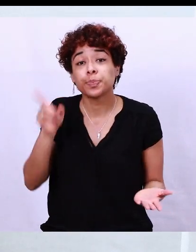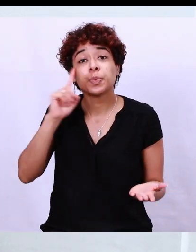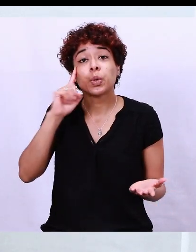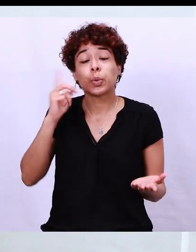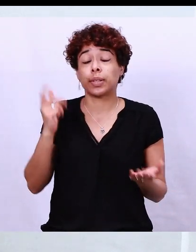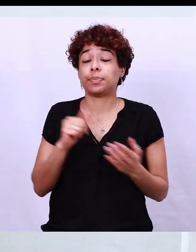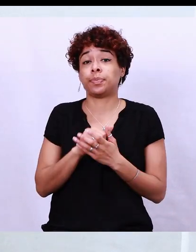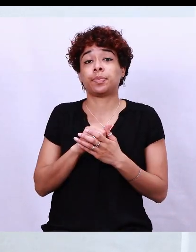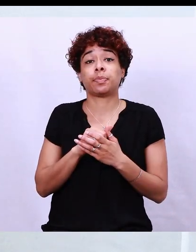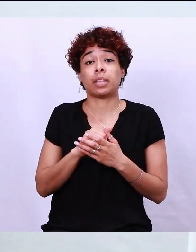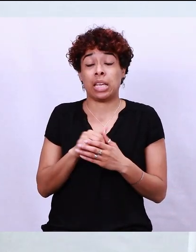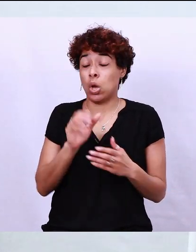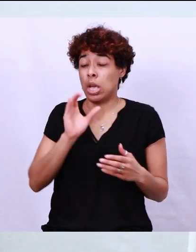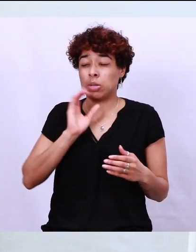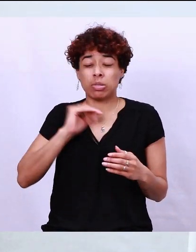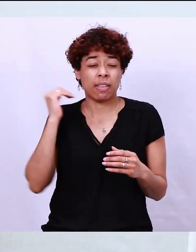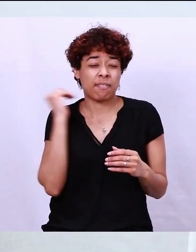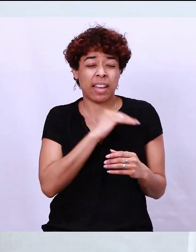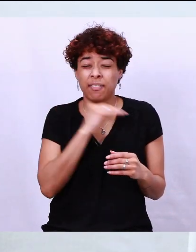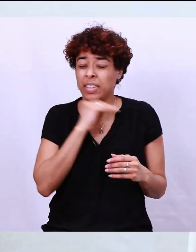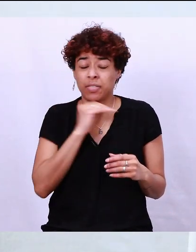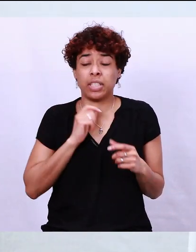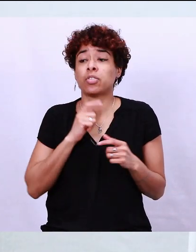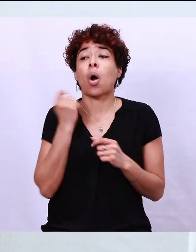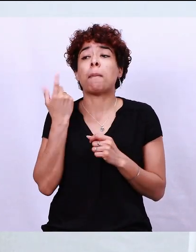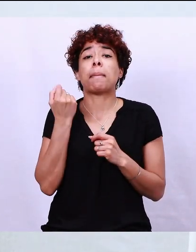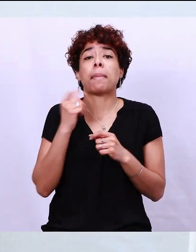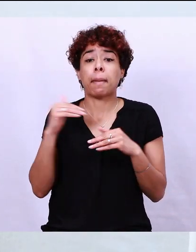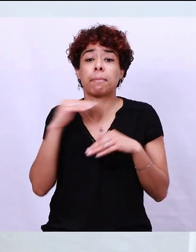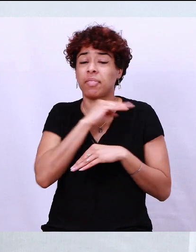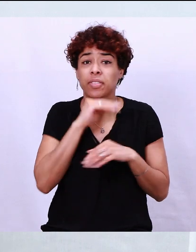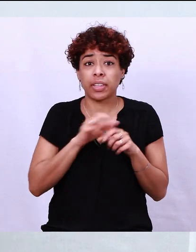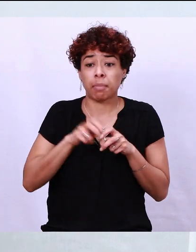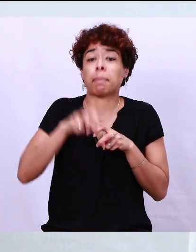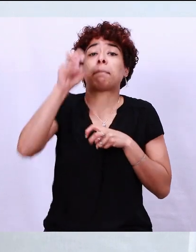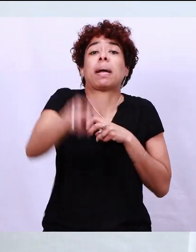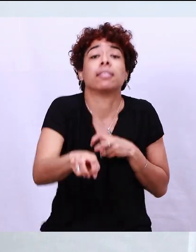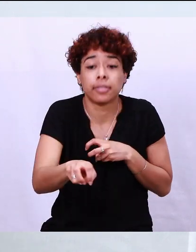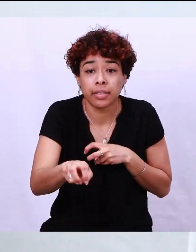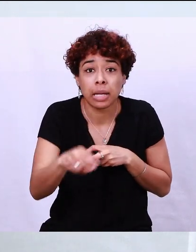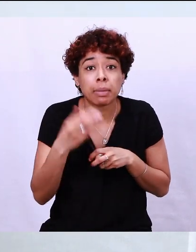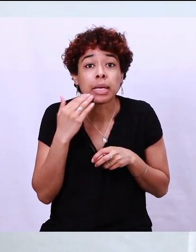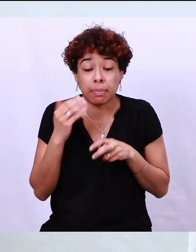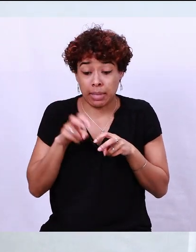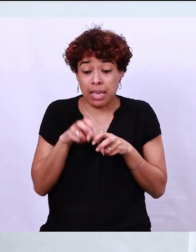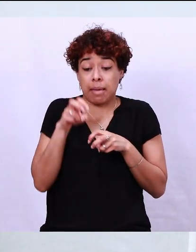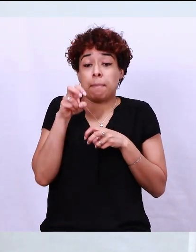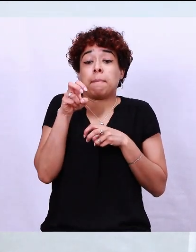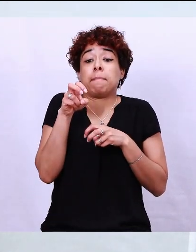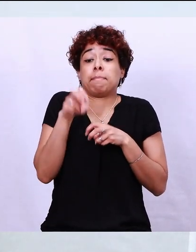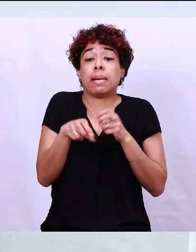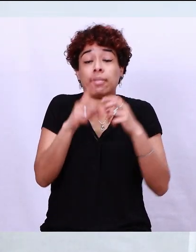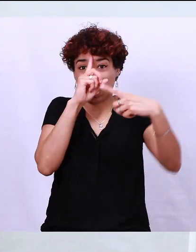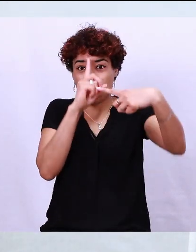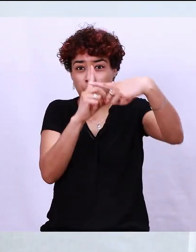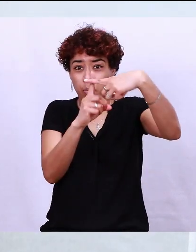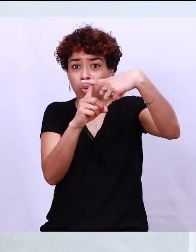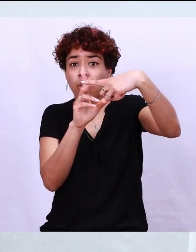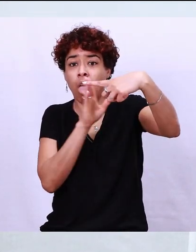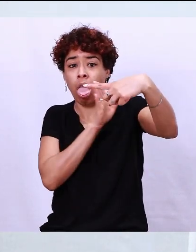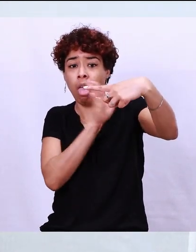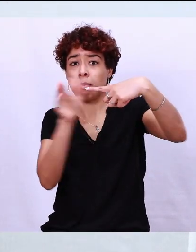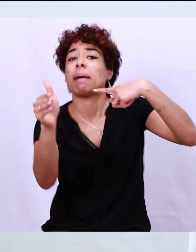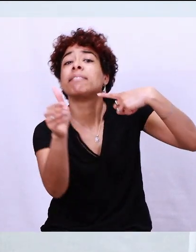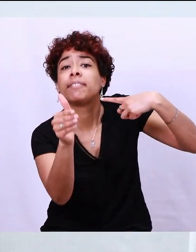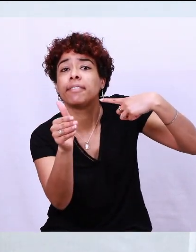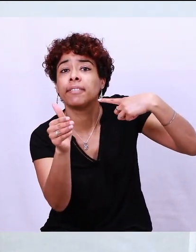Parce qu'ils ont précipité les choses. Et la Bible nous dit que celui qui précipite son pas, il ne manque pas de péché, c'est-à-dire de manquer le but. Donc